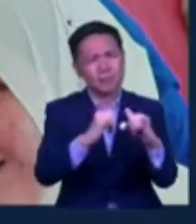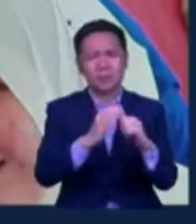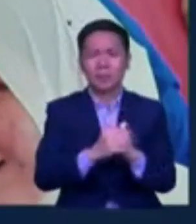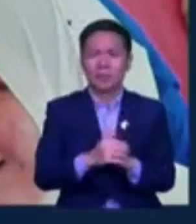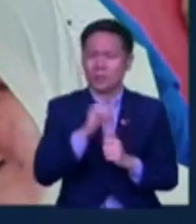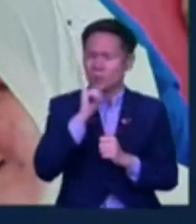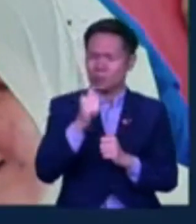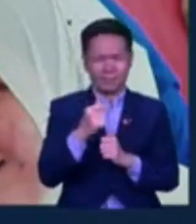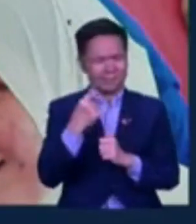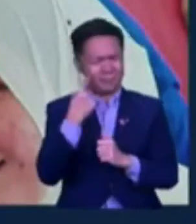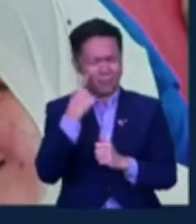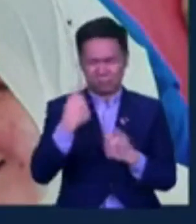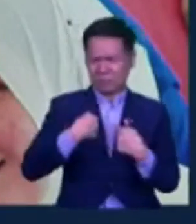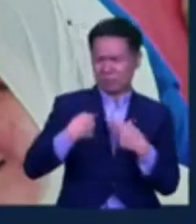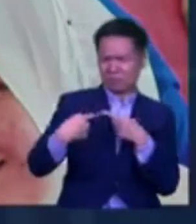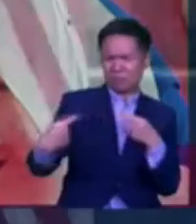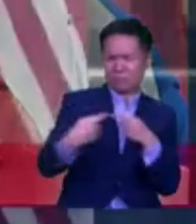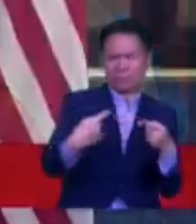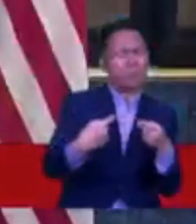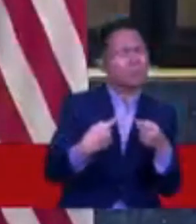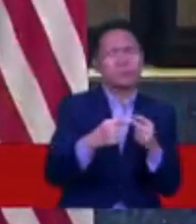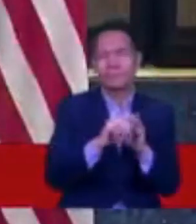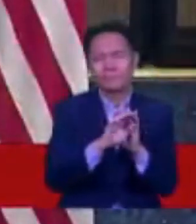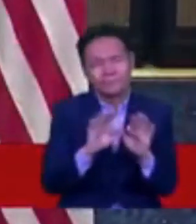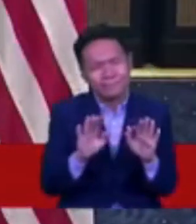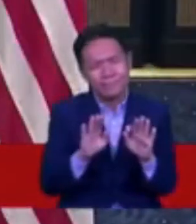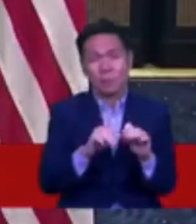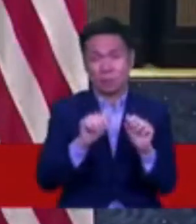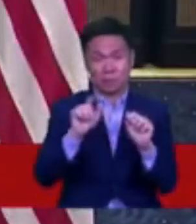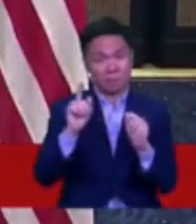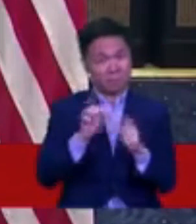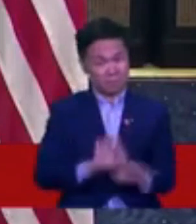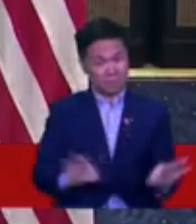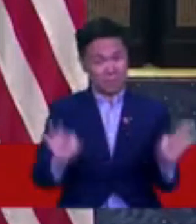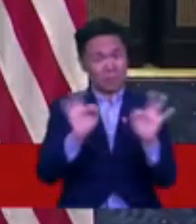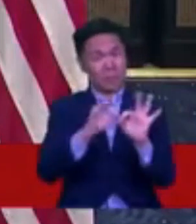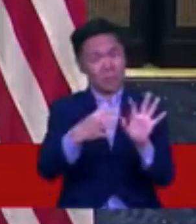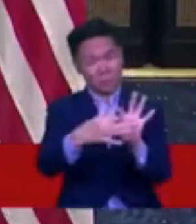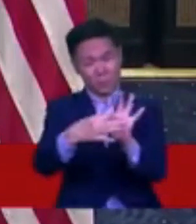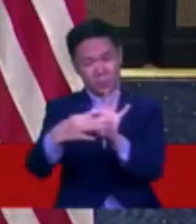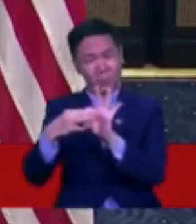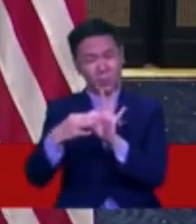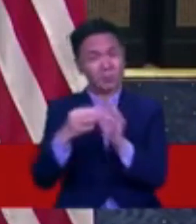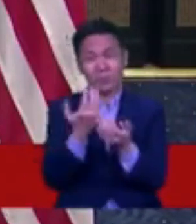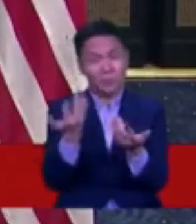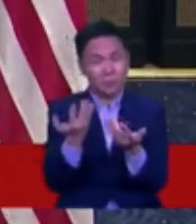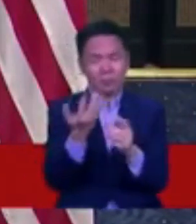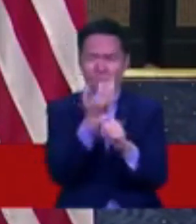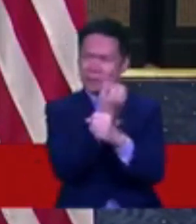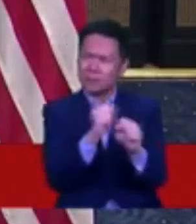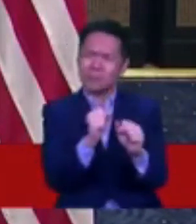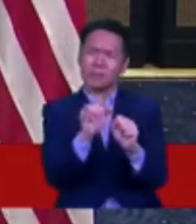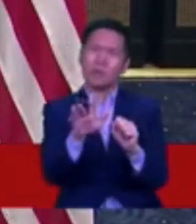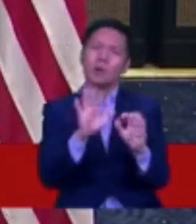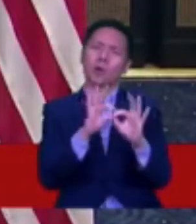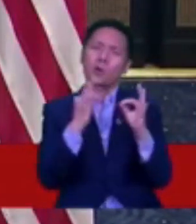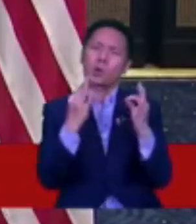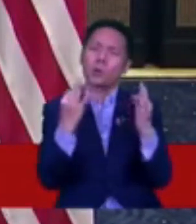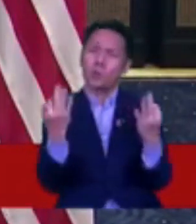menggali perbedaan kita perlu bersepakat untuk menyelamatkan keluarga kita yaitu